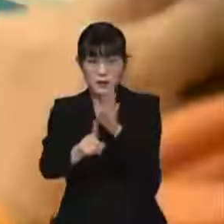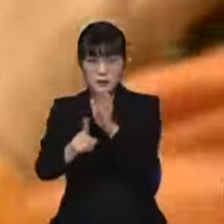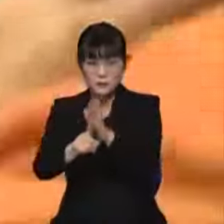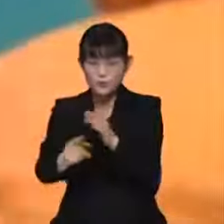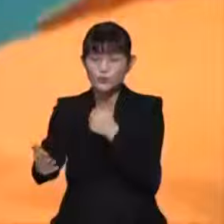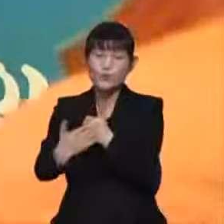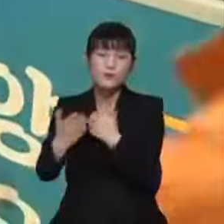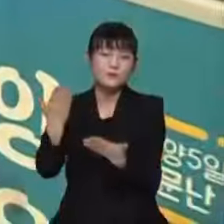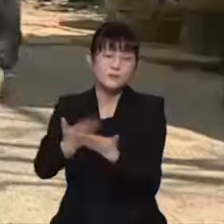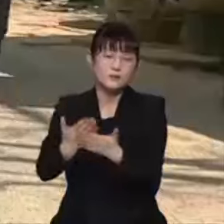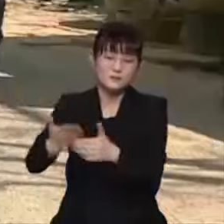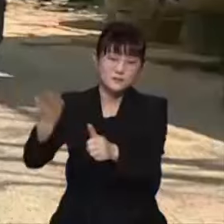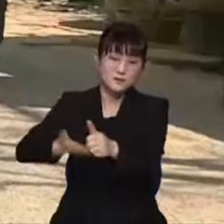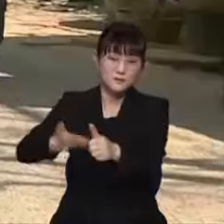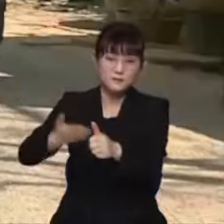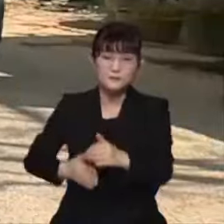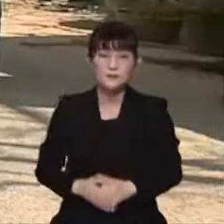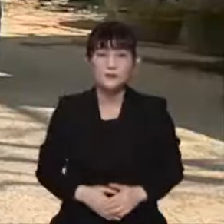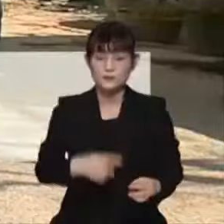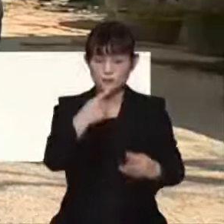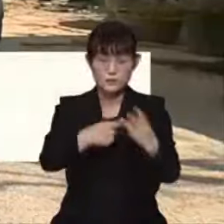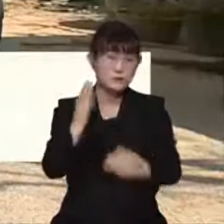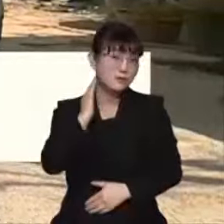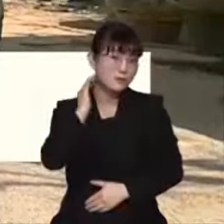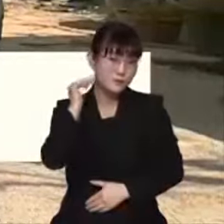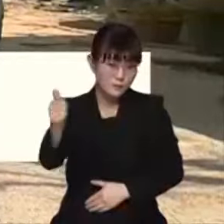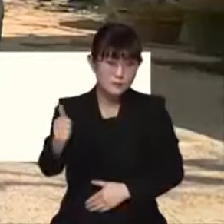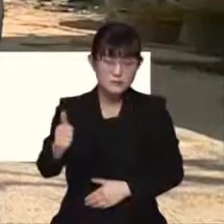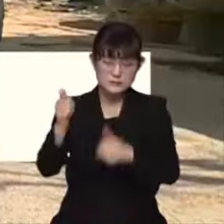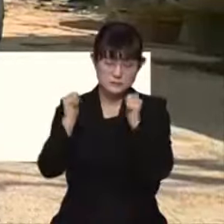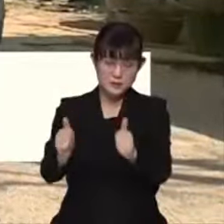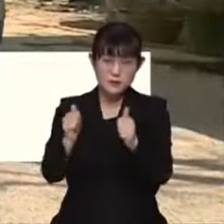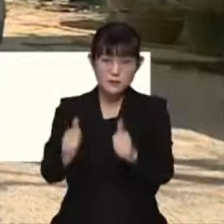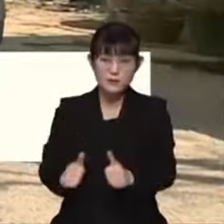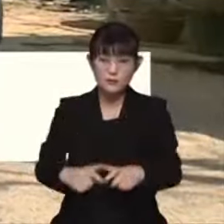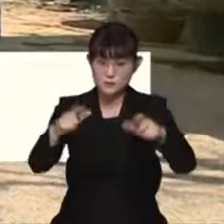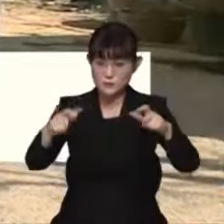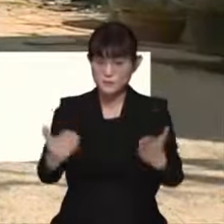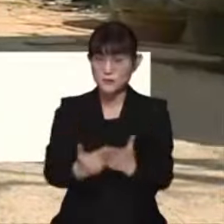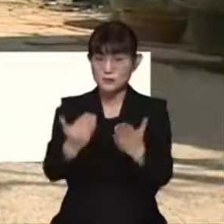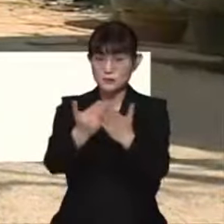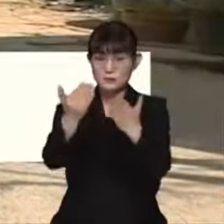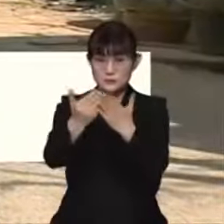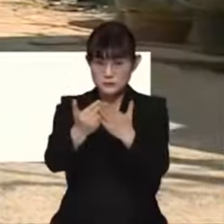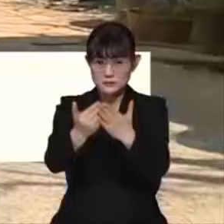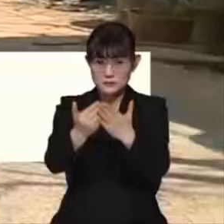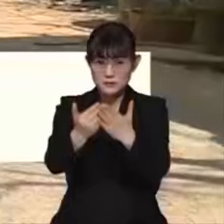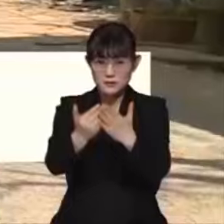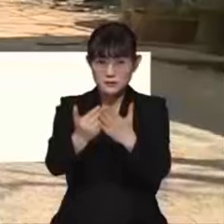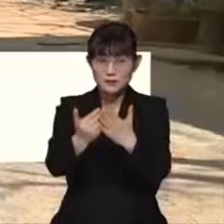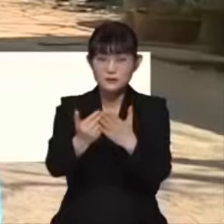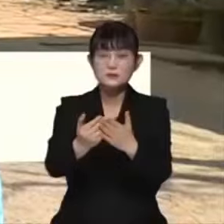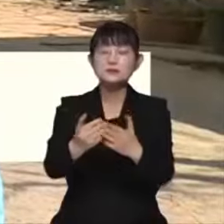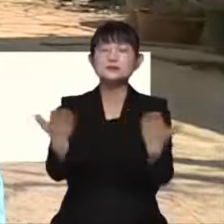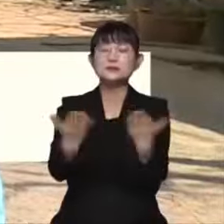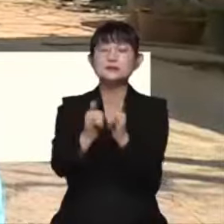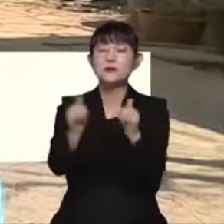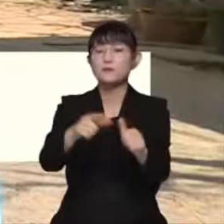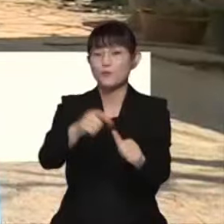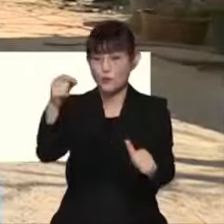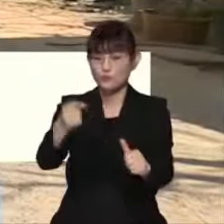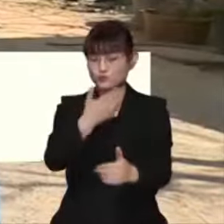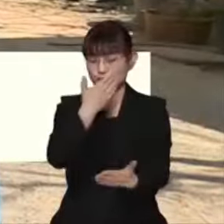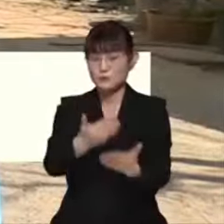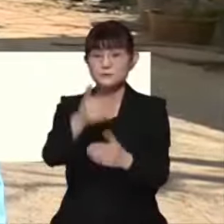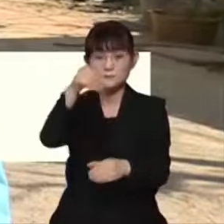표심을 호소하고 있습니다. 윤석열 정권을 제대로 심판하고 그리고 지역 발전을 일권의 일꾼을 뽑는 그런 아주